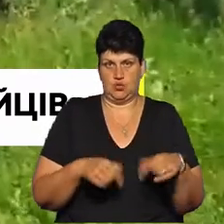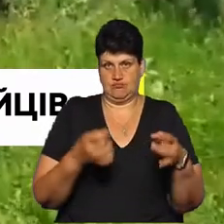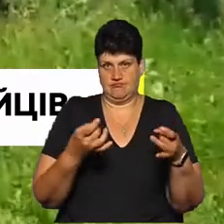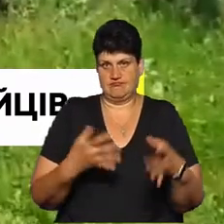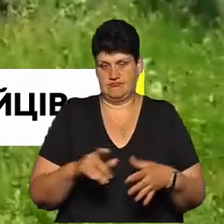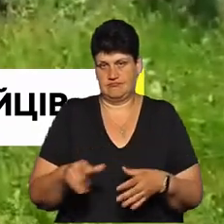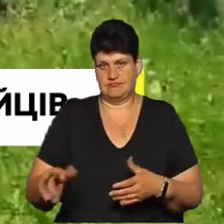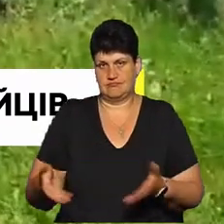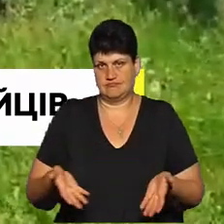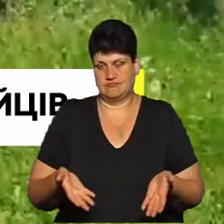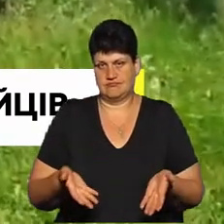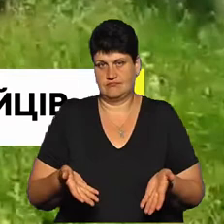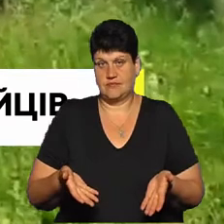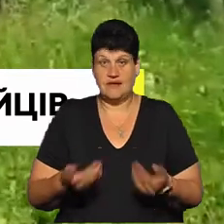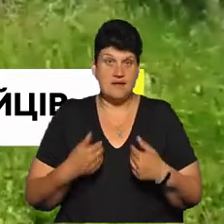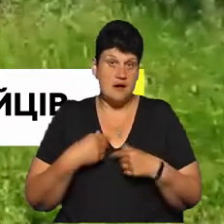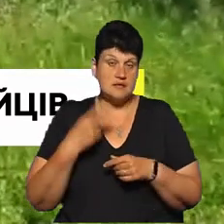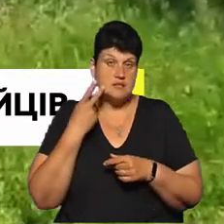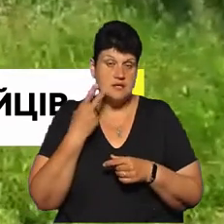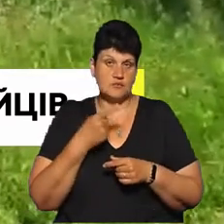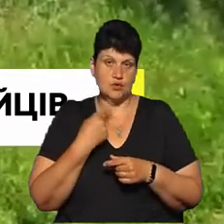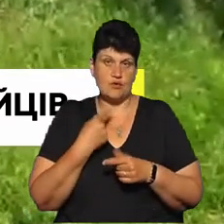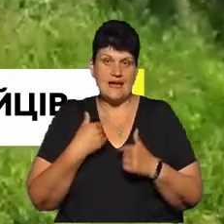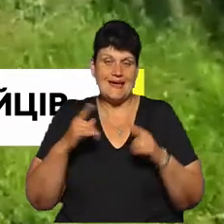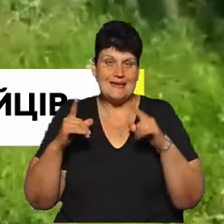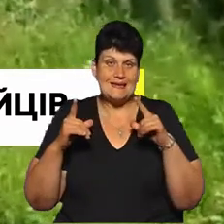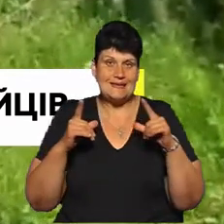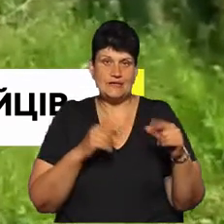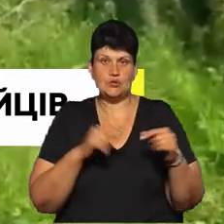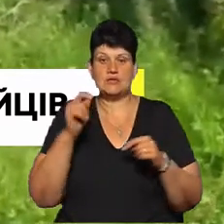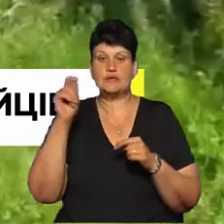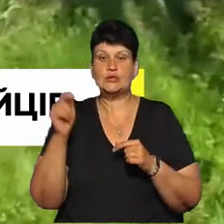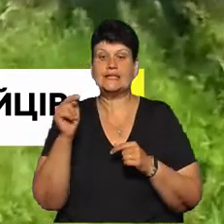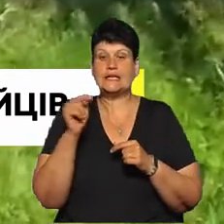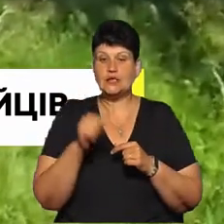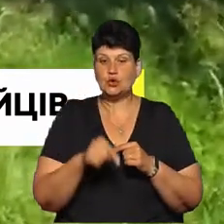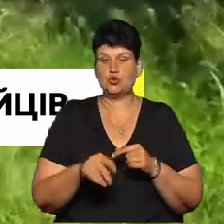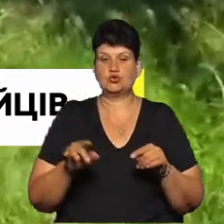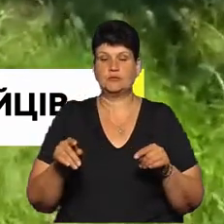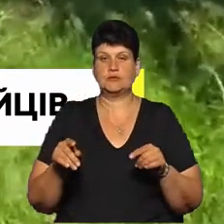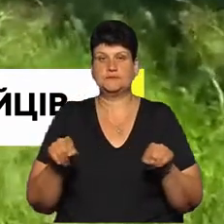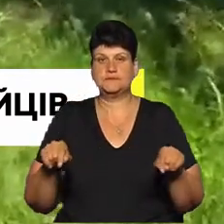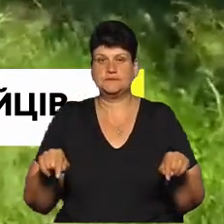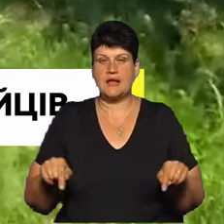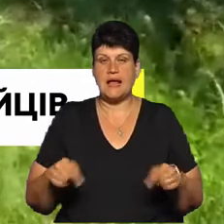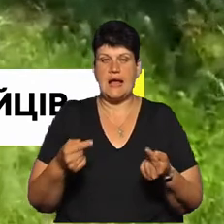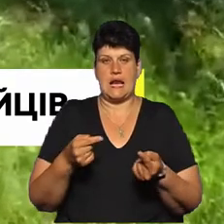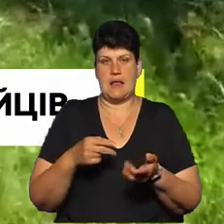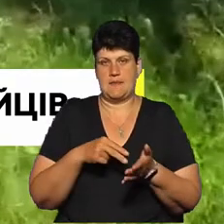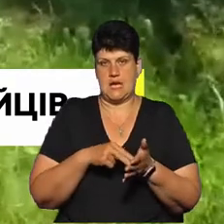місці. І от я завжди кажу, що я їду на фронт для того, щоб пройти реабілітацію, підзарядитися